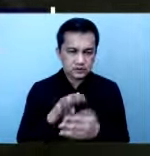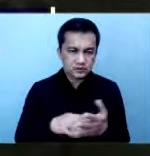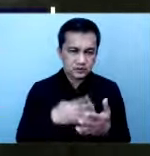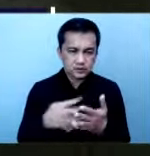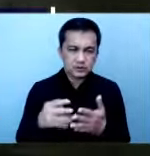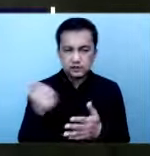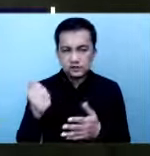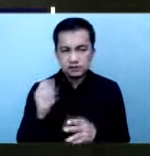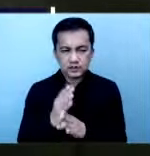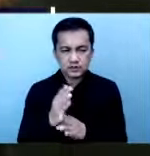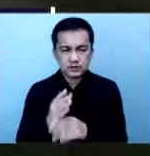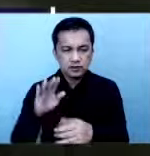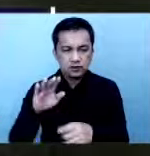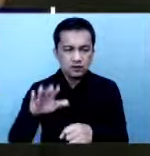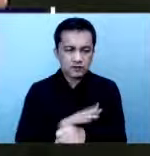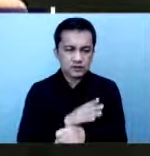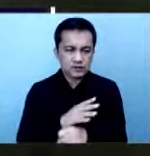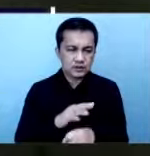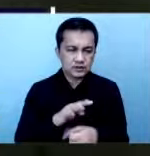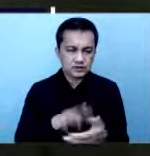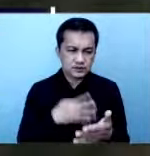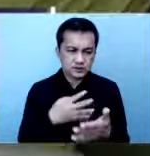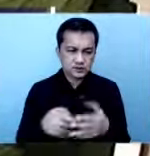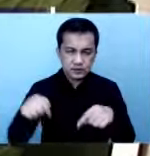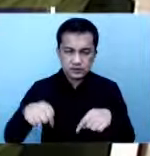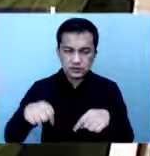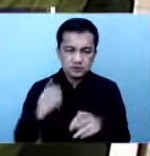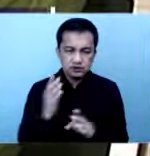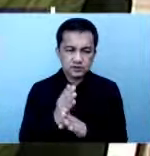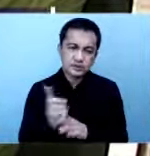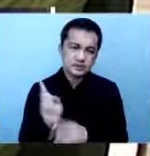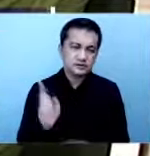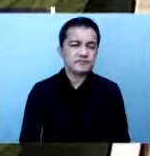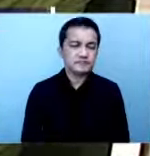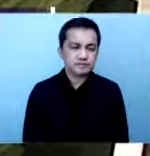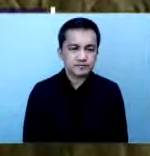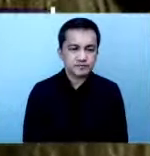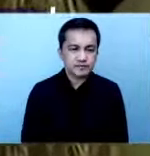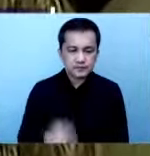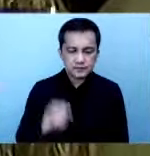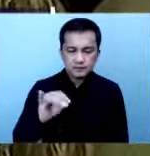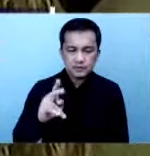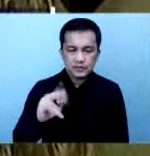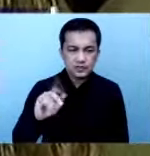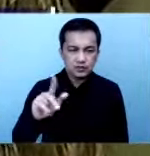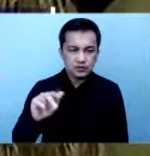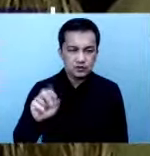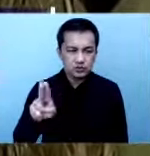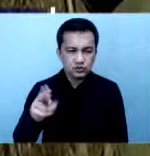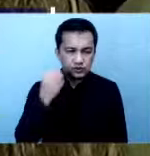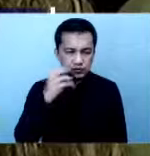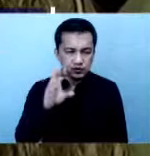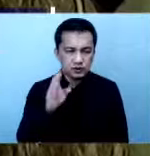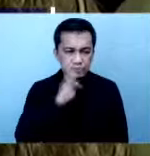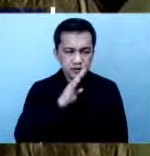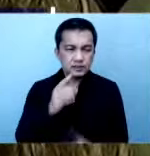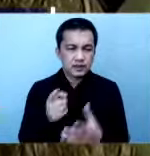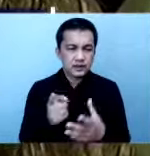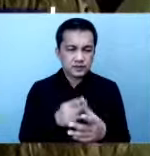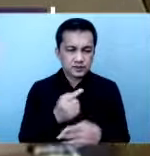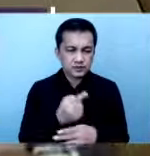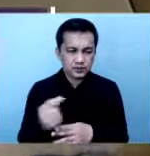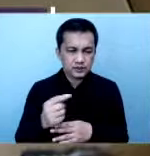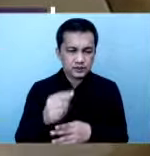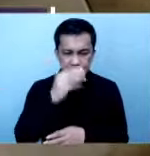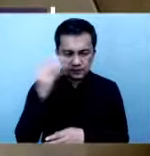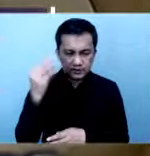Fully book na daw. Kaya ito na lang yung bus na nakuha namin. Si Marilu Baudin na uuwi rin ng Bicol, unang linggo pa lang ng Marso,